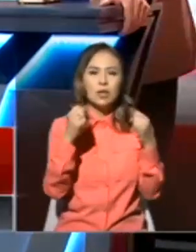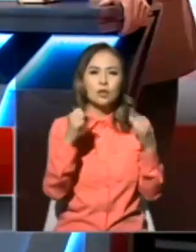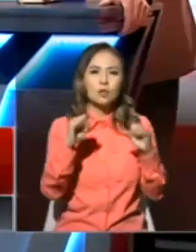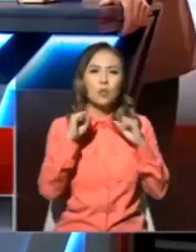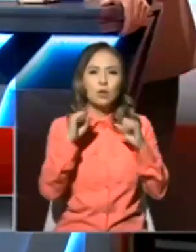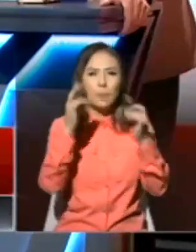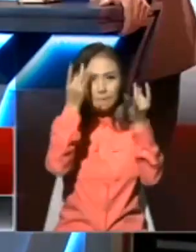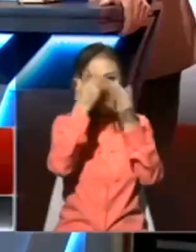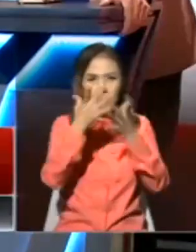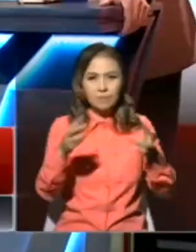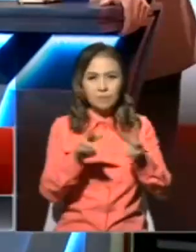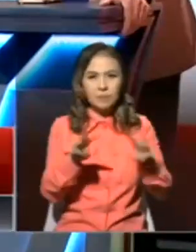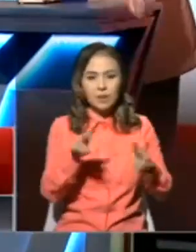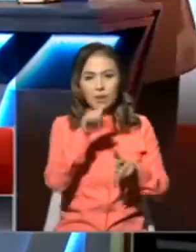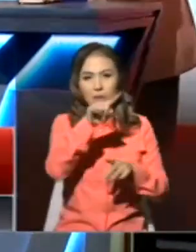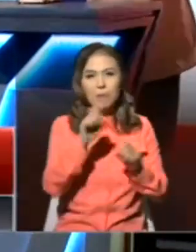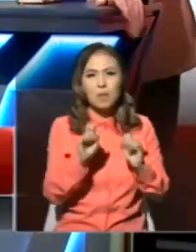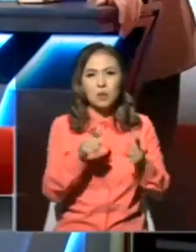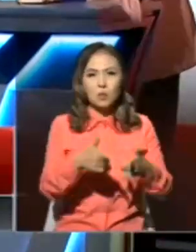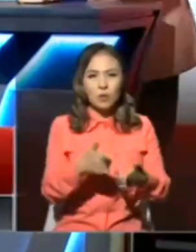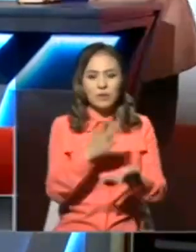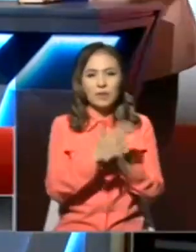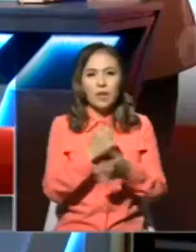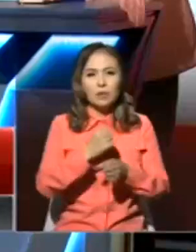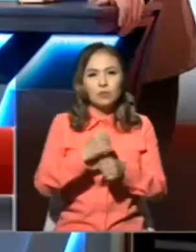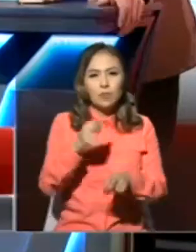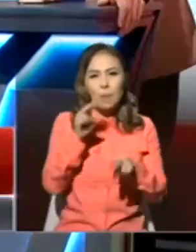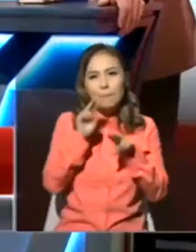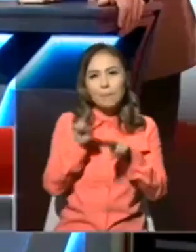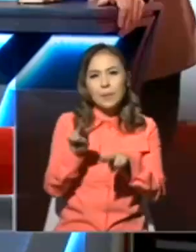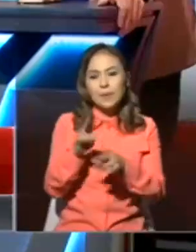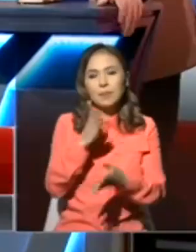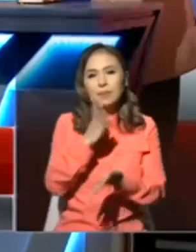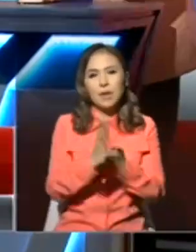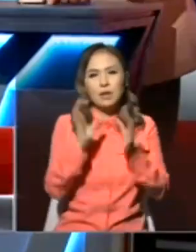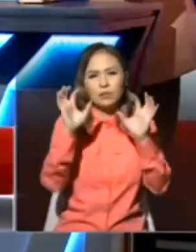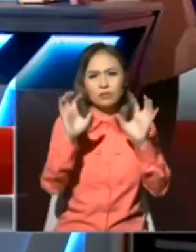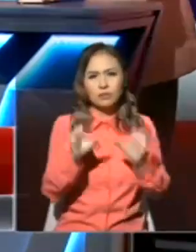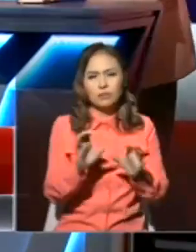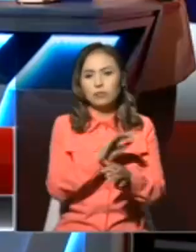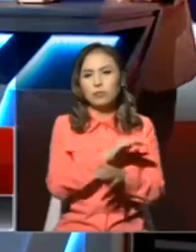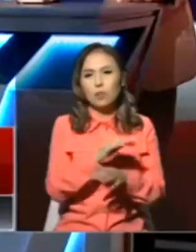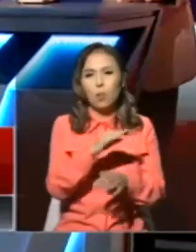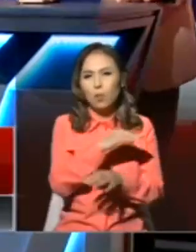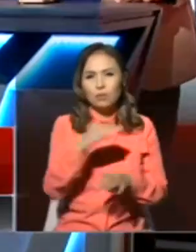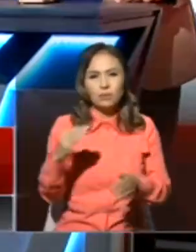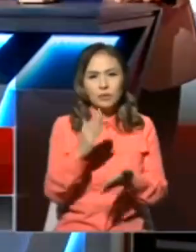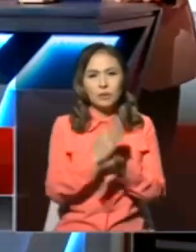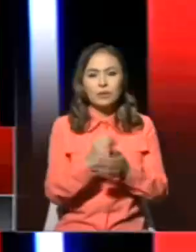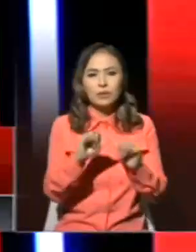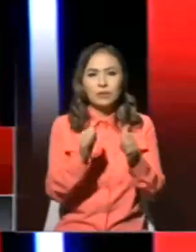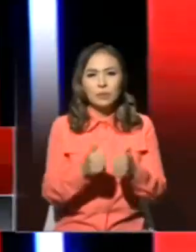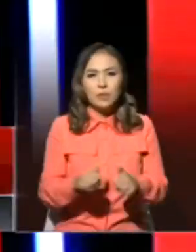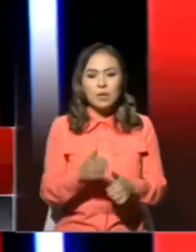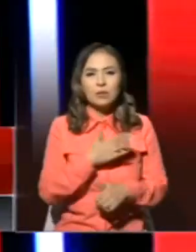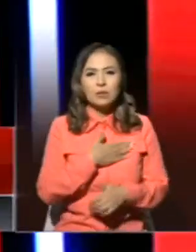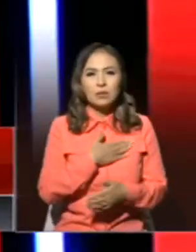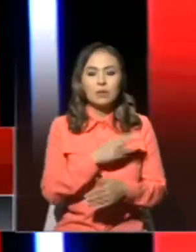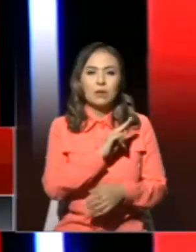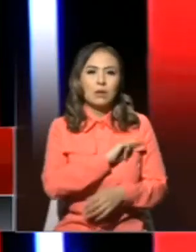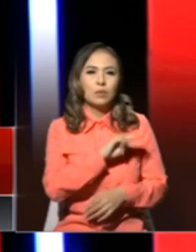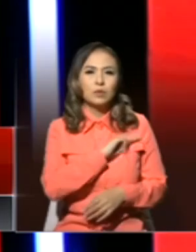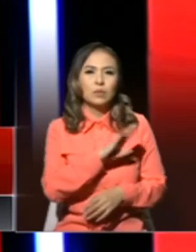мәдениет және спорт министрлігіне түсіп отырады. Бұның бәрі қадағаланады заң жүзінде. Ал егер біз осының бәрін жапсақ, өзіміздің заң жүзінде істеп